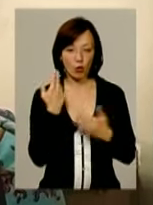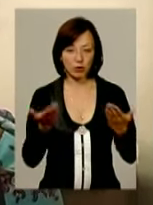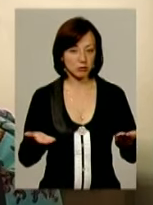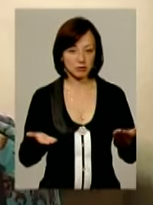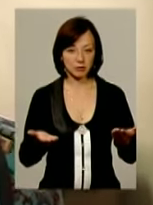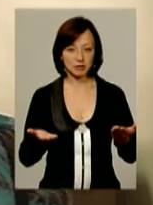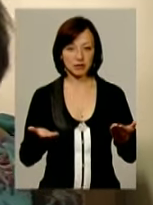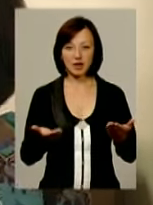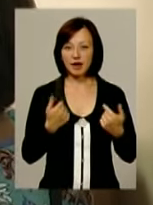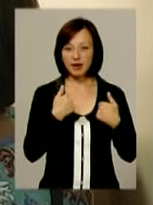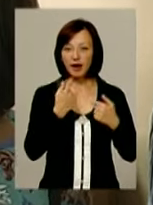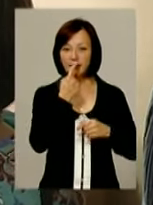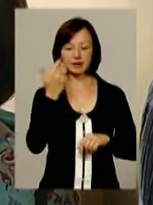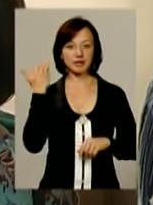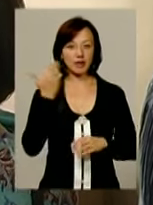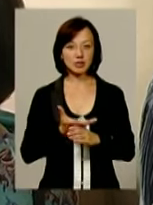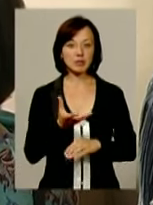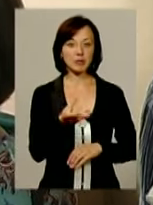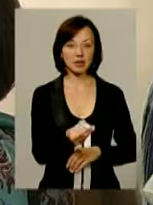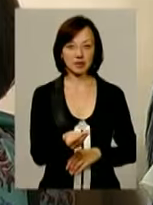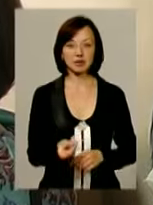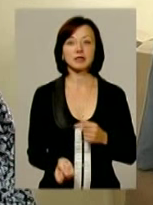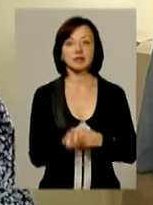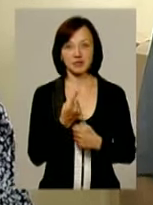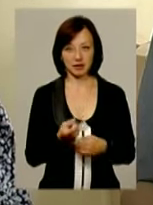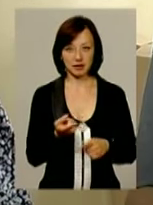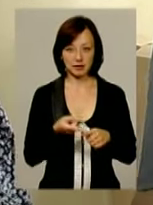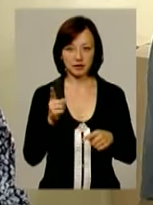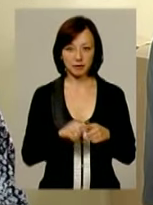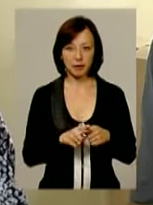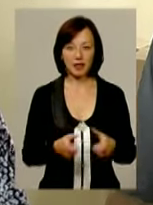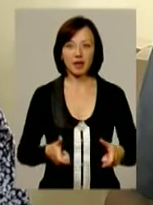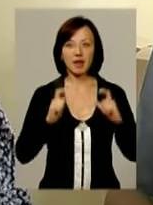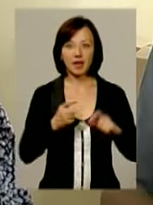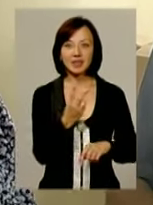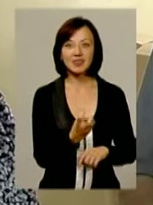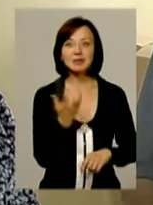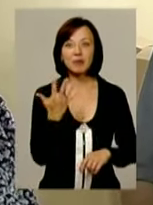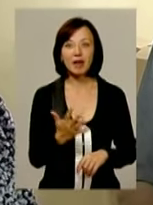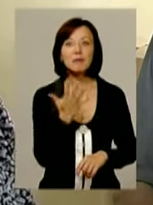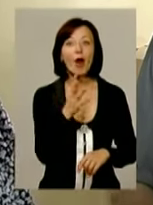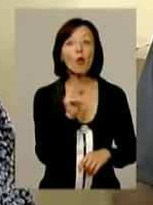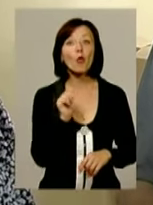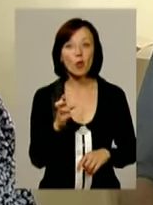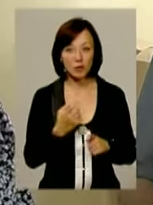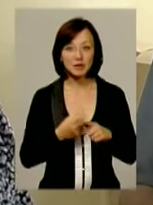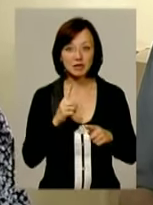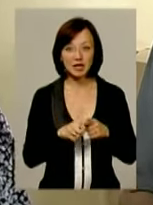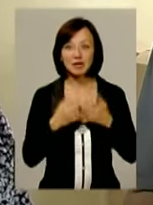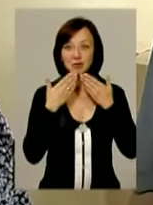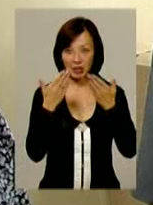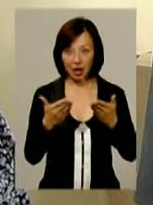Борг є, а я недавно заплатила борг, а це не знаю, звідки борг. Зараз прийшло 205 за 5 кубів. Це спитати